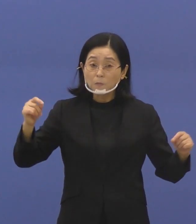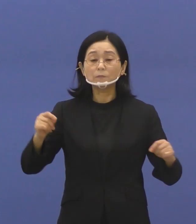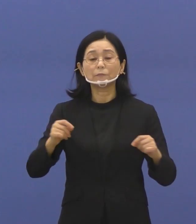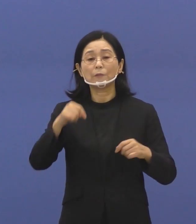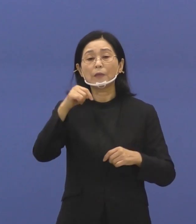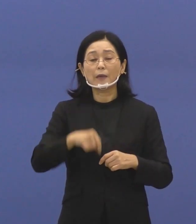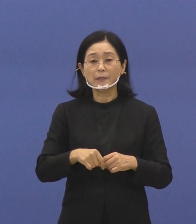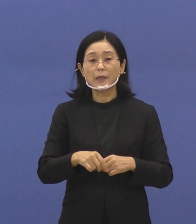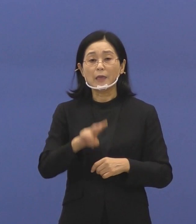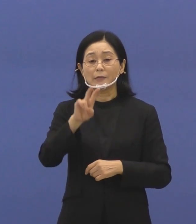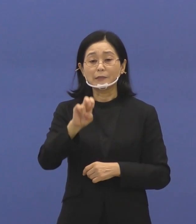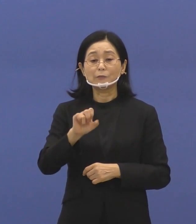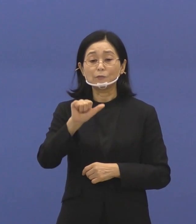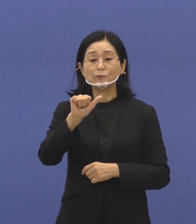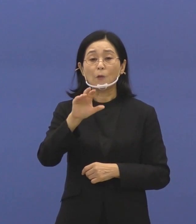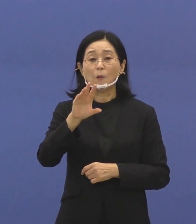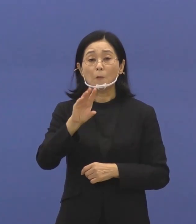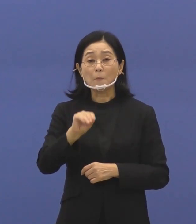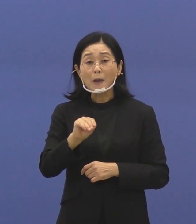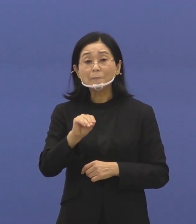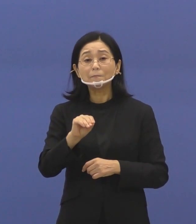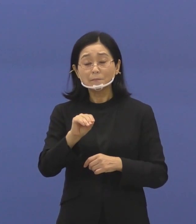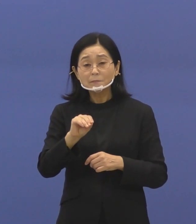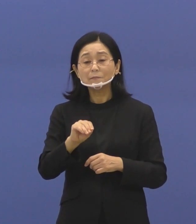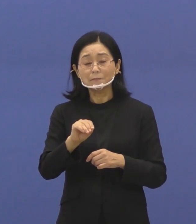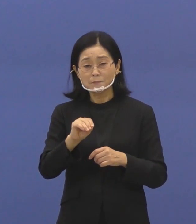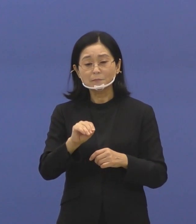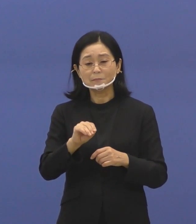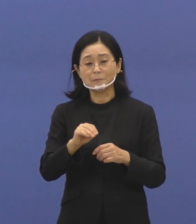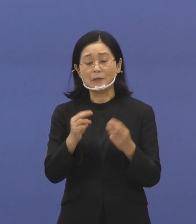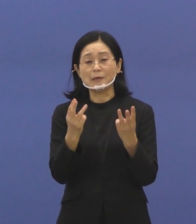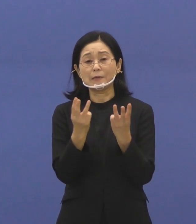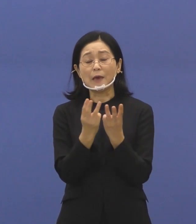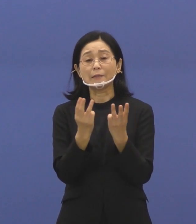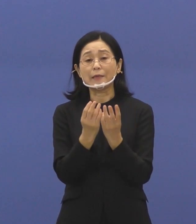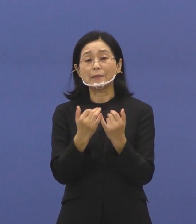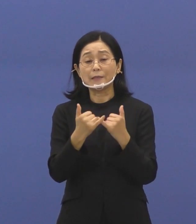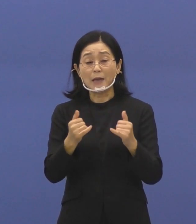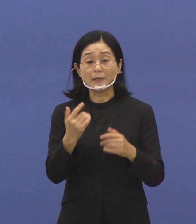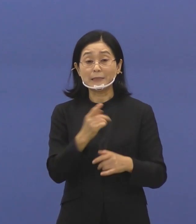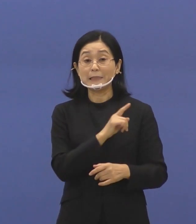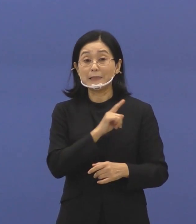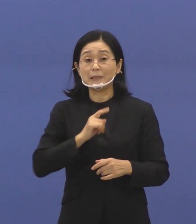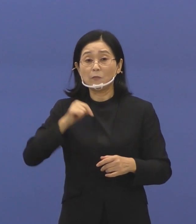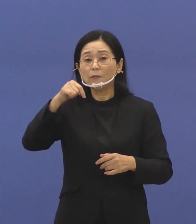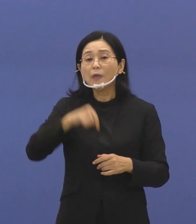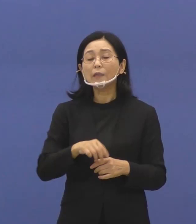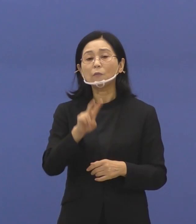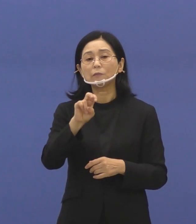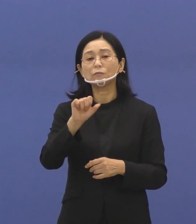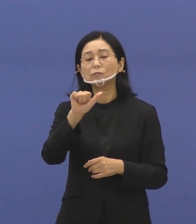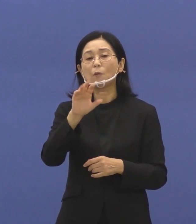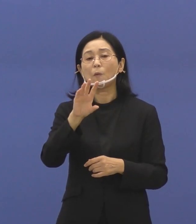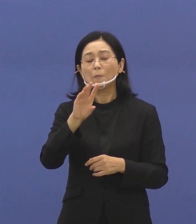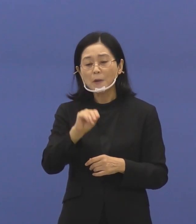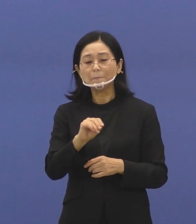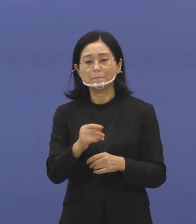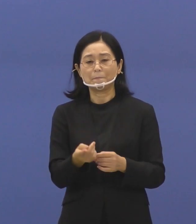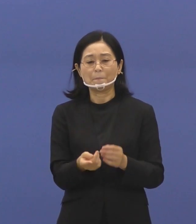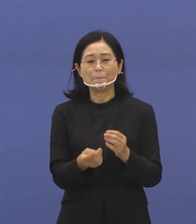準という過去最多のこの1日の感染者が出るような状況のもと、